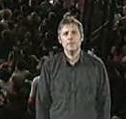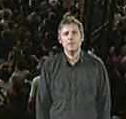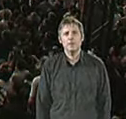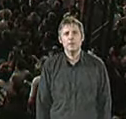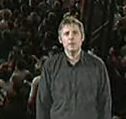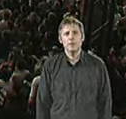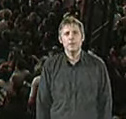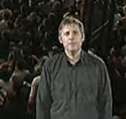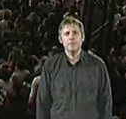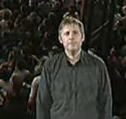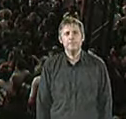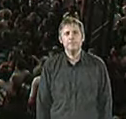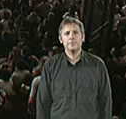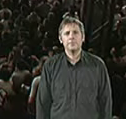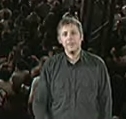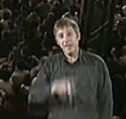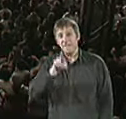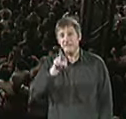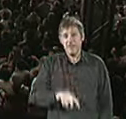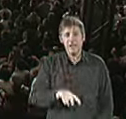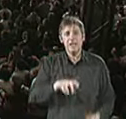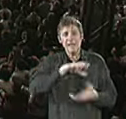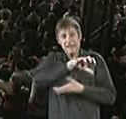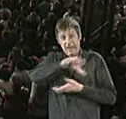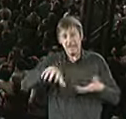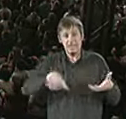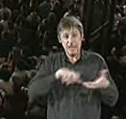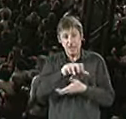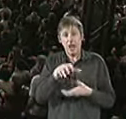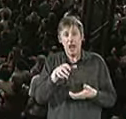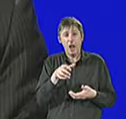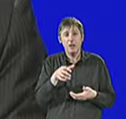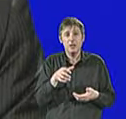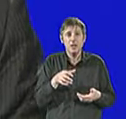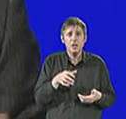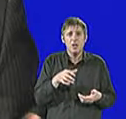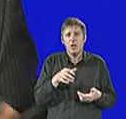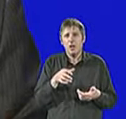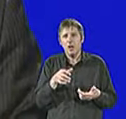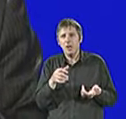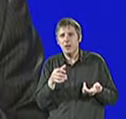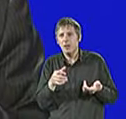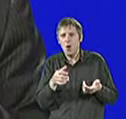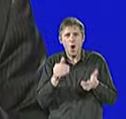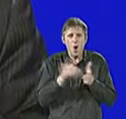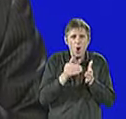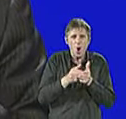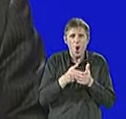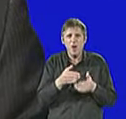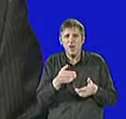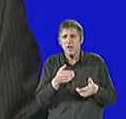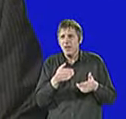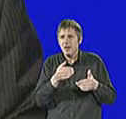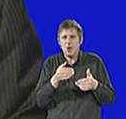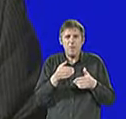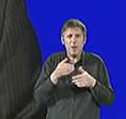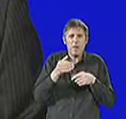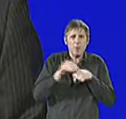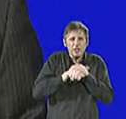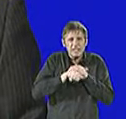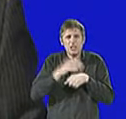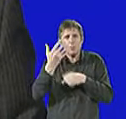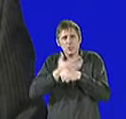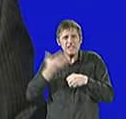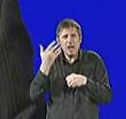C'est vrai, la crise, les dumpings continuent à faire des ravages malgré tout ce qui a été accompli depuis